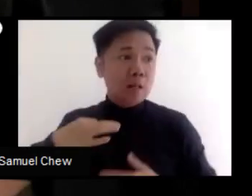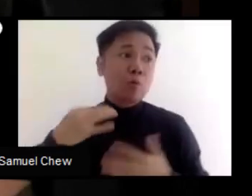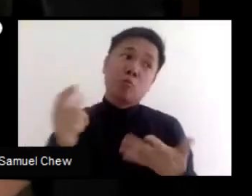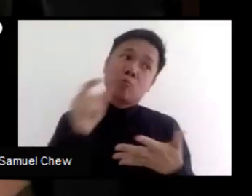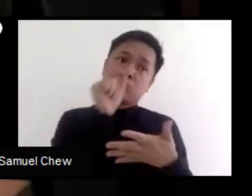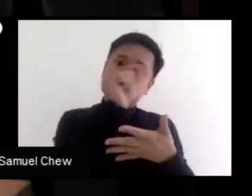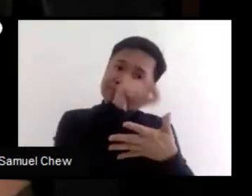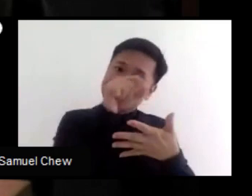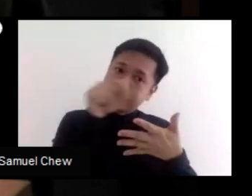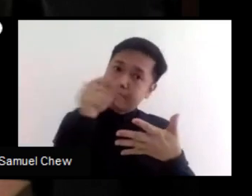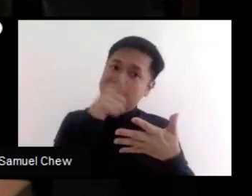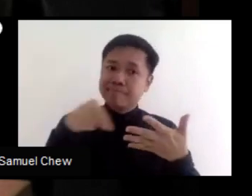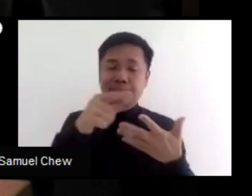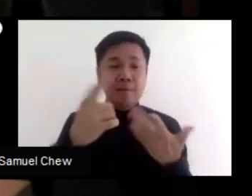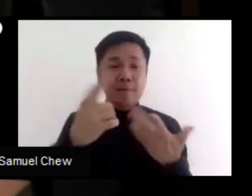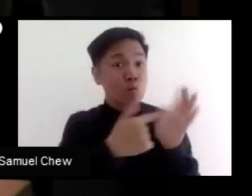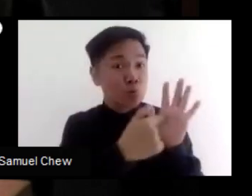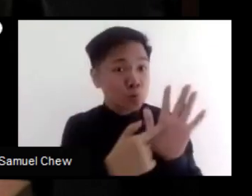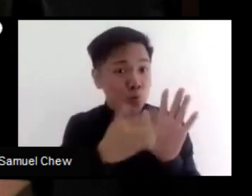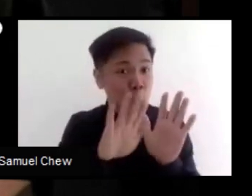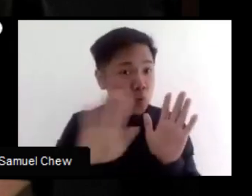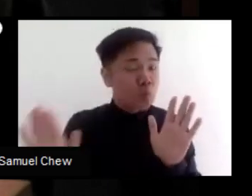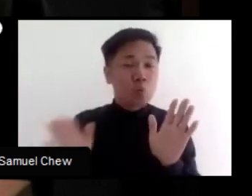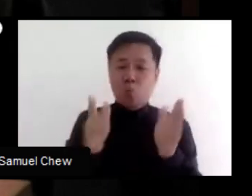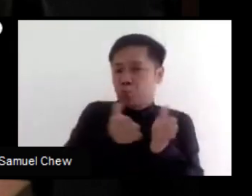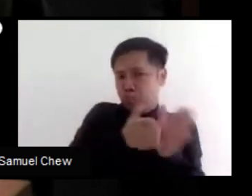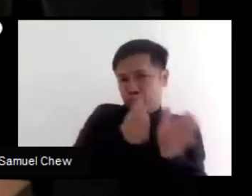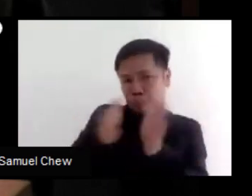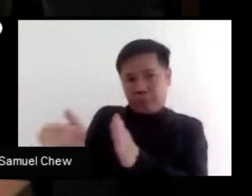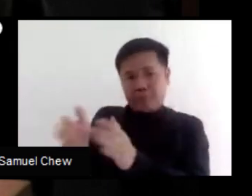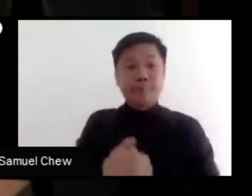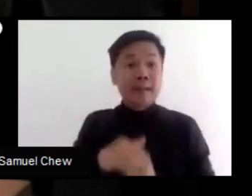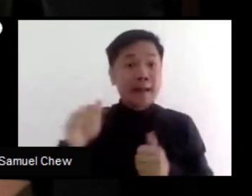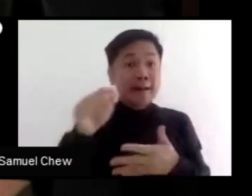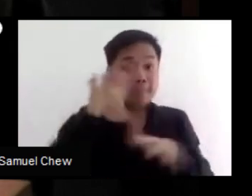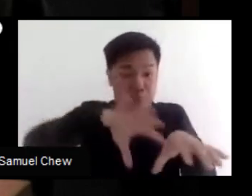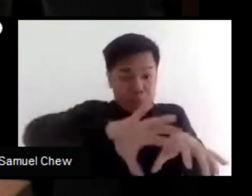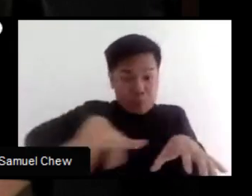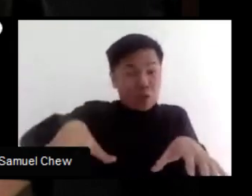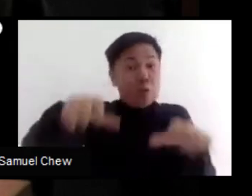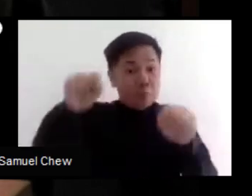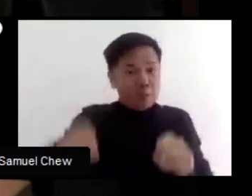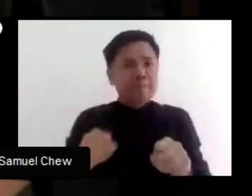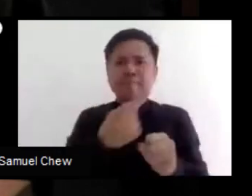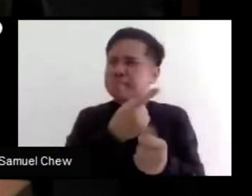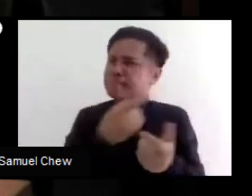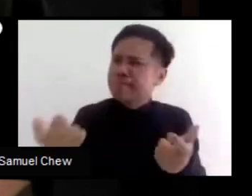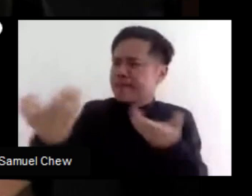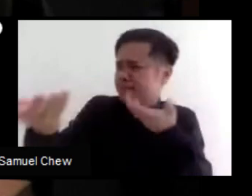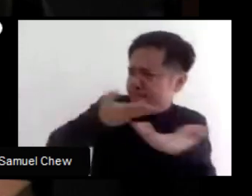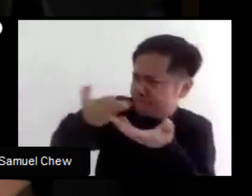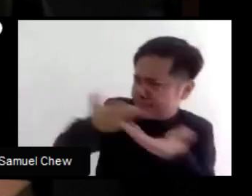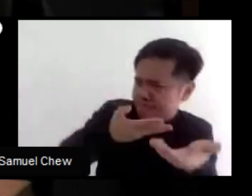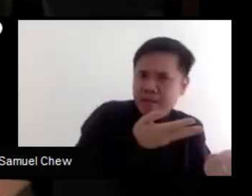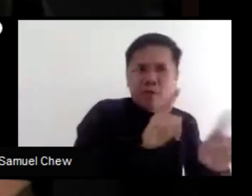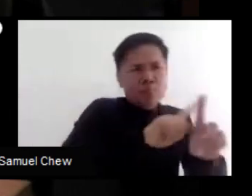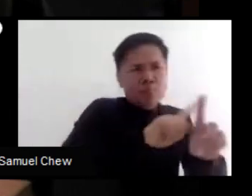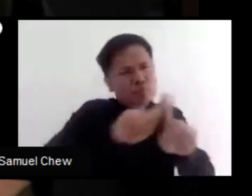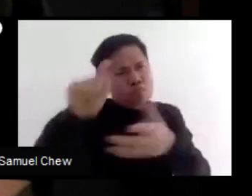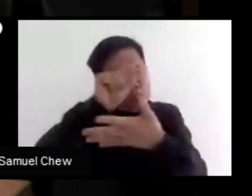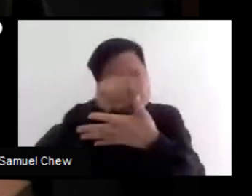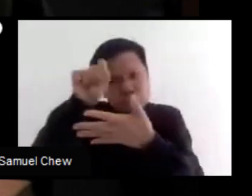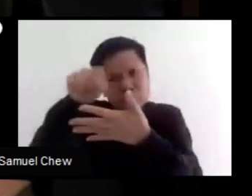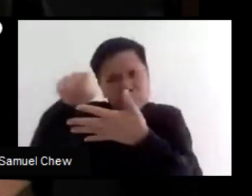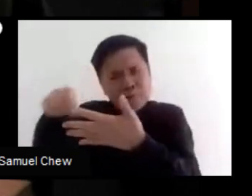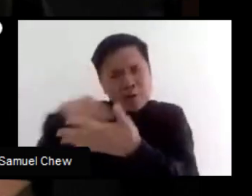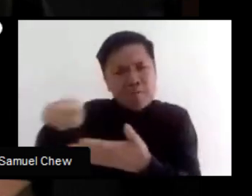交流讨论，不断完善指标框架的时效性和科学性。中国在人口领域有积极的探索和成功